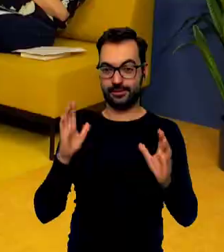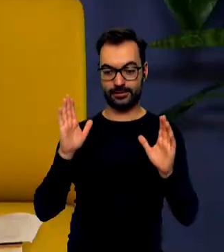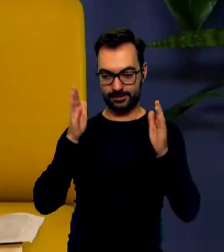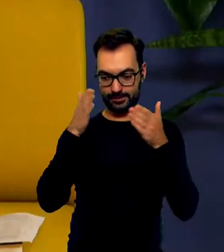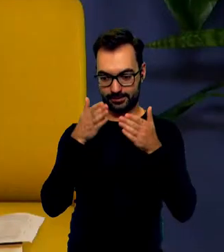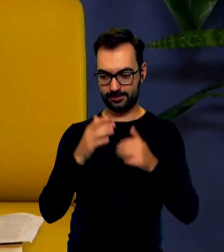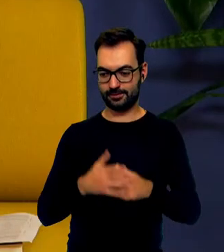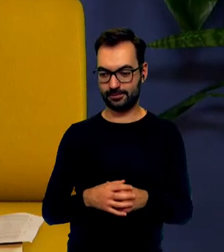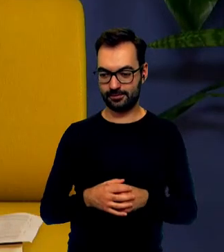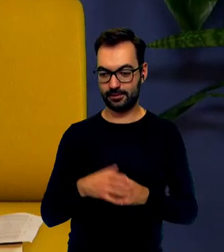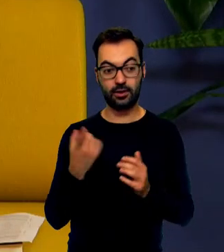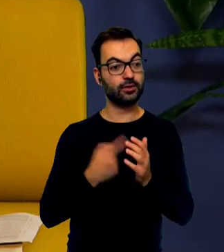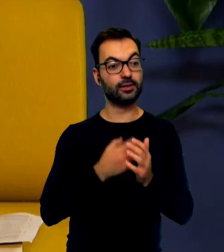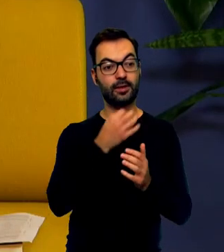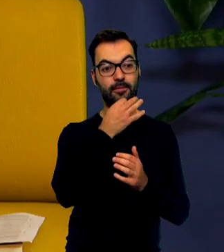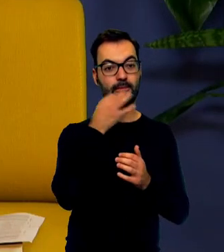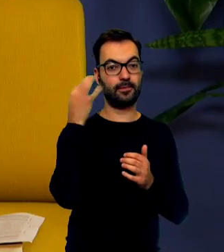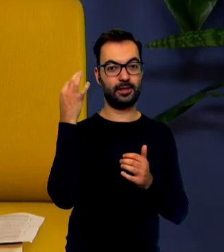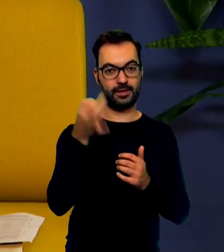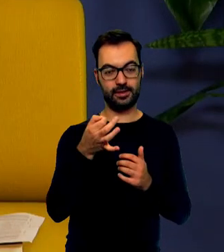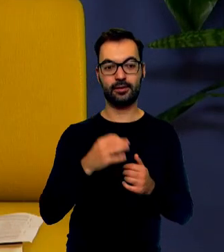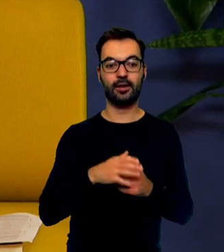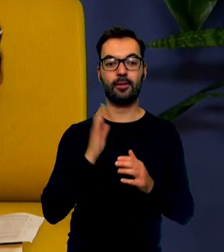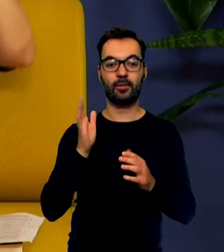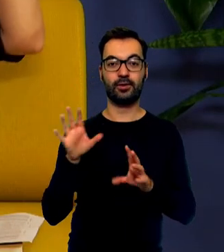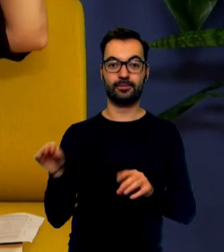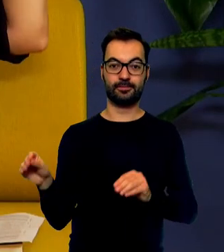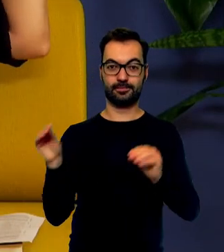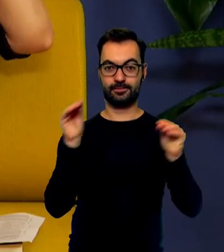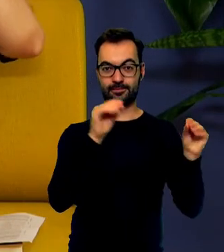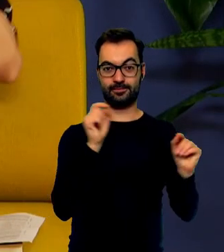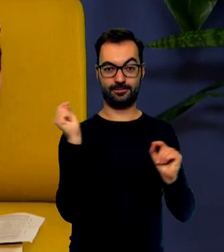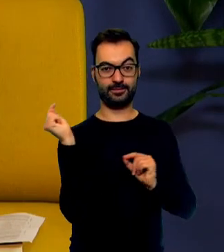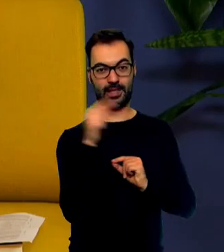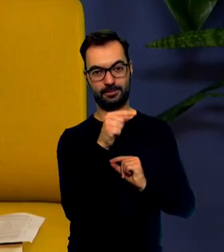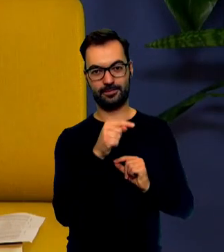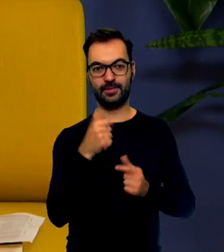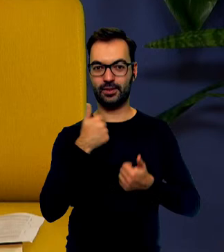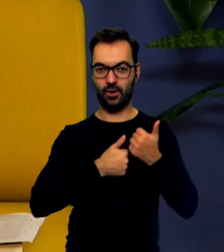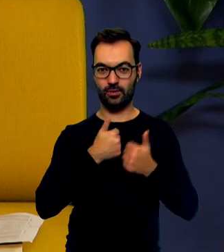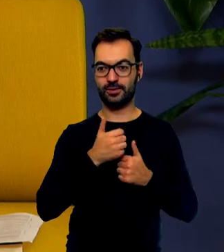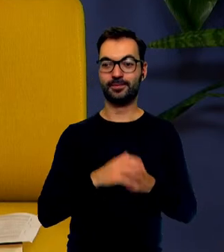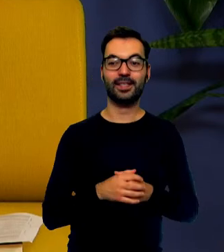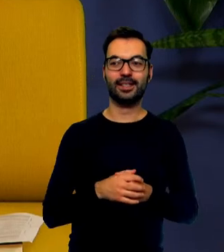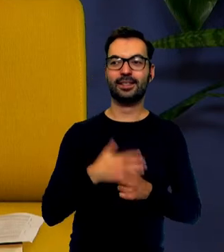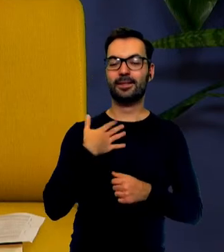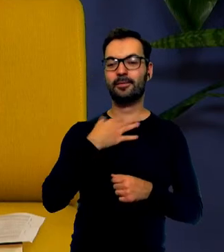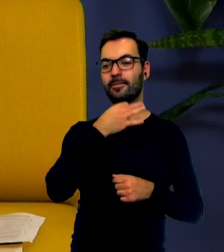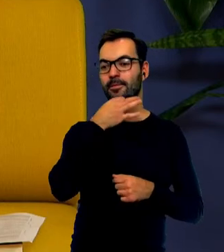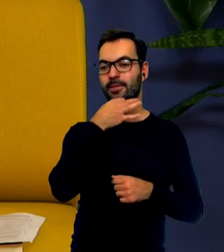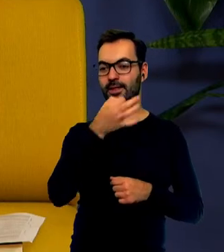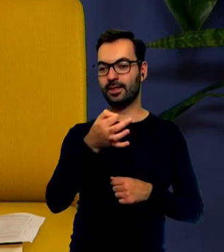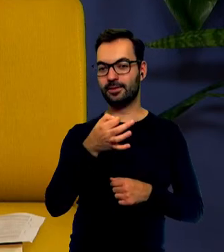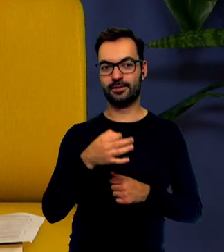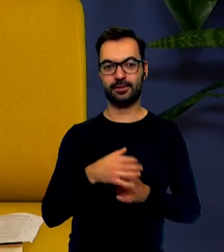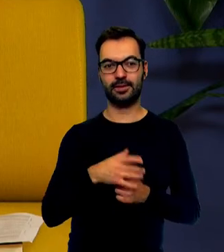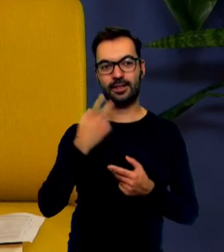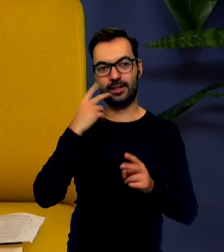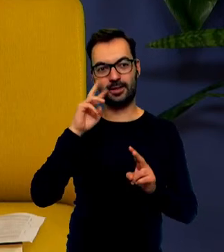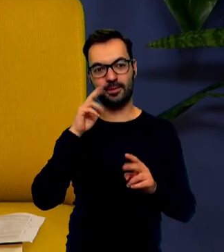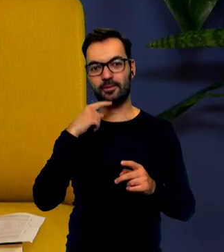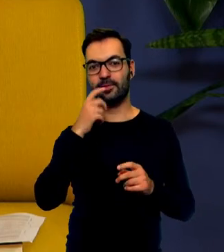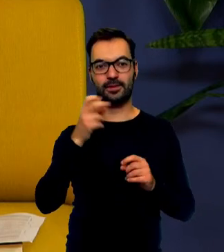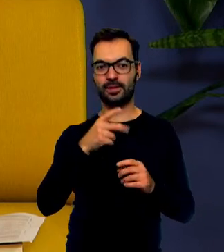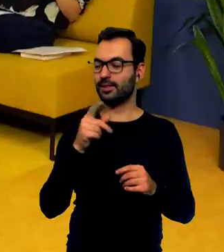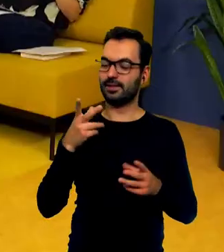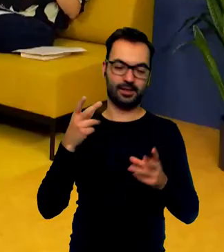Tomek, ostatnie pytanie od naszego widza, potem przejdziemy w tamtą stronę. Zapytałam cię, czy mam ci zdradzać niespodziankę, czy